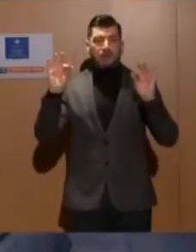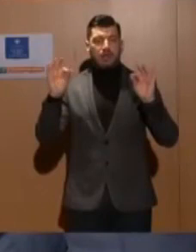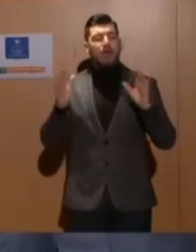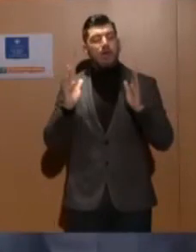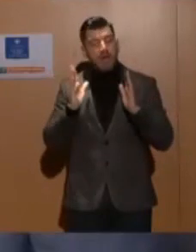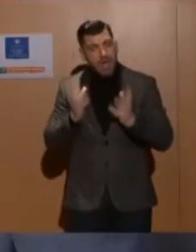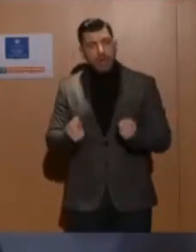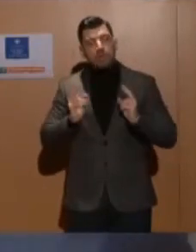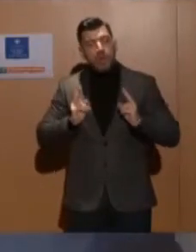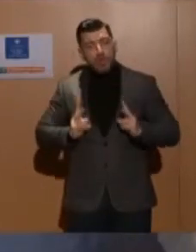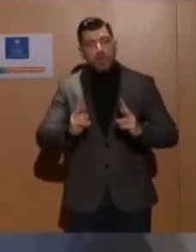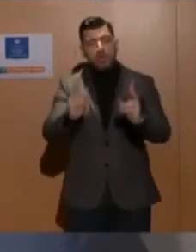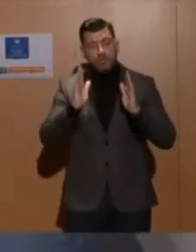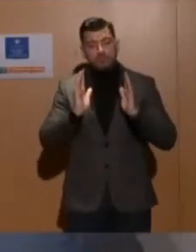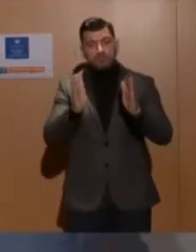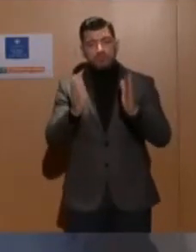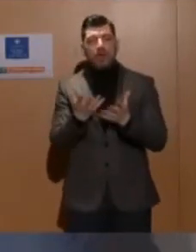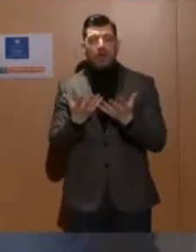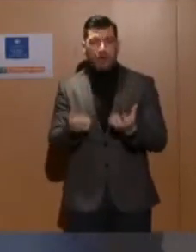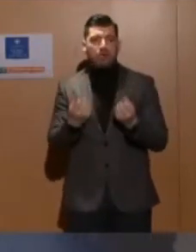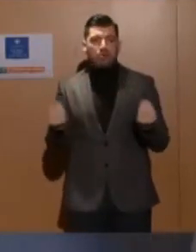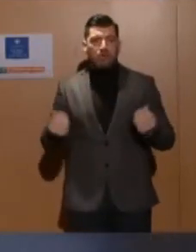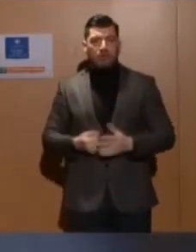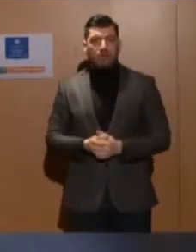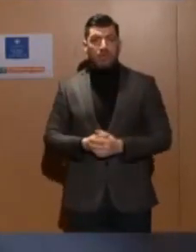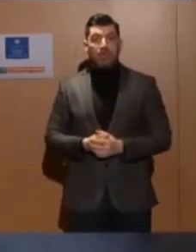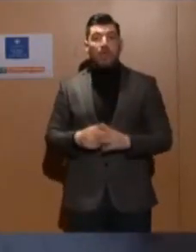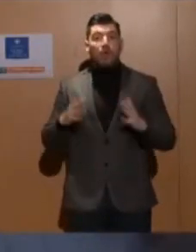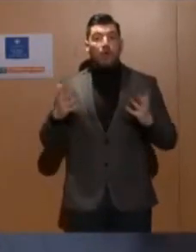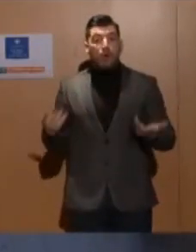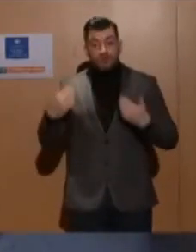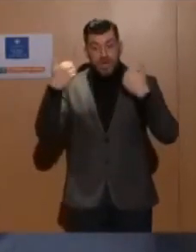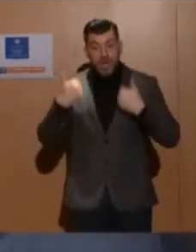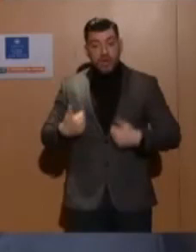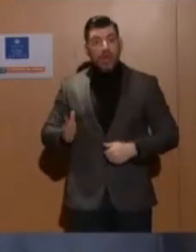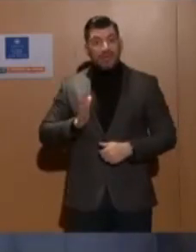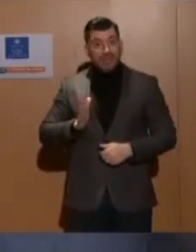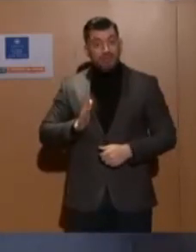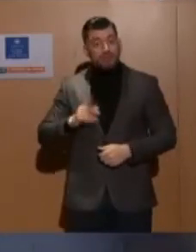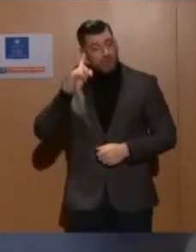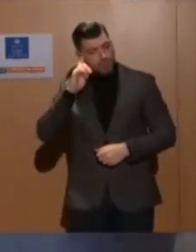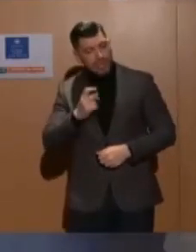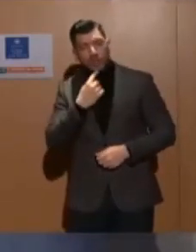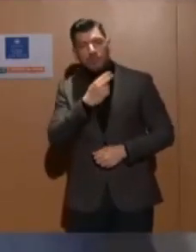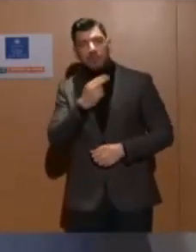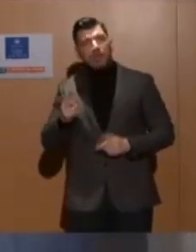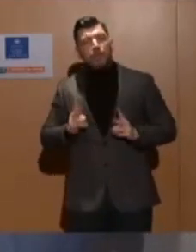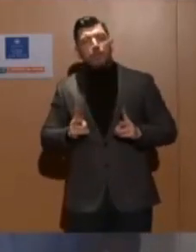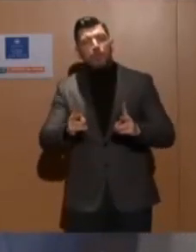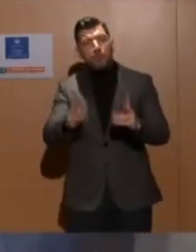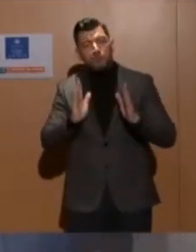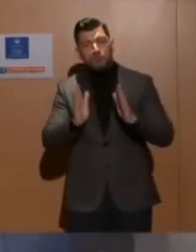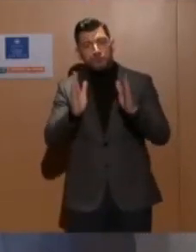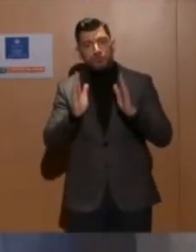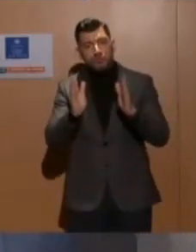μαραθώνιο. Αλλά ως κάποιος που έχει τελειώσει το κλασικό μαραθώνιο, πρέπει να σου πω ότι όταν κάνεις το πρώτο χιλιόμετρο, συνειδητοποιείς ότι